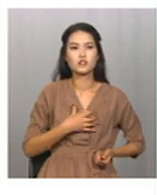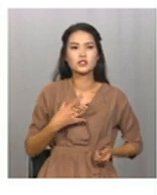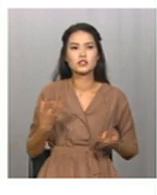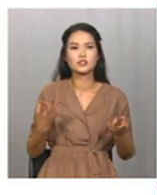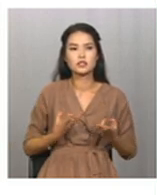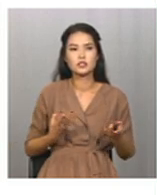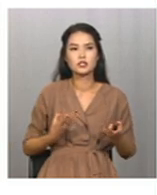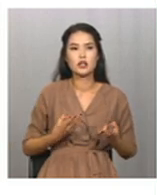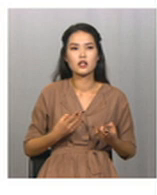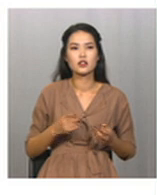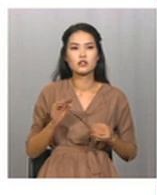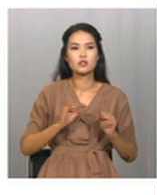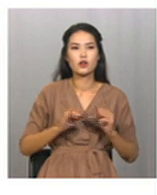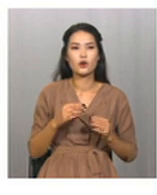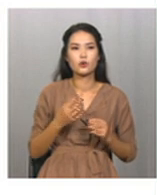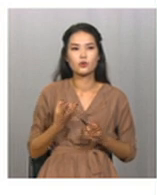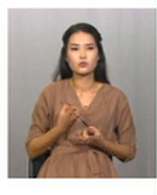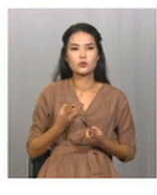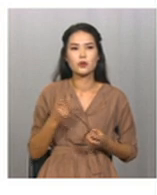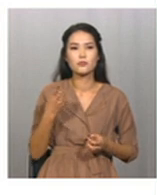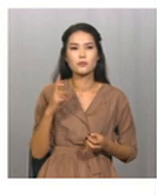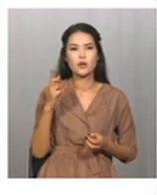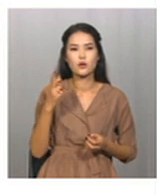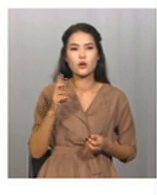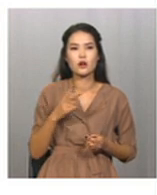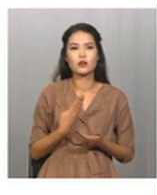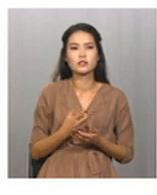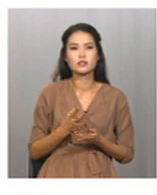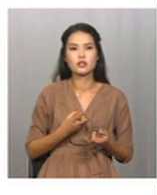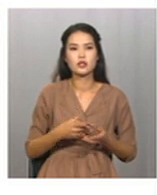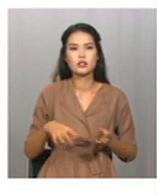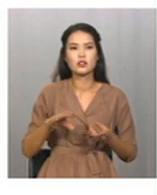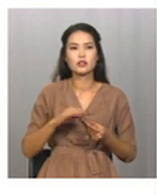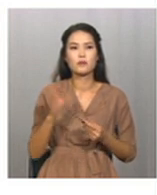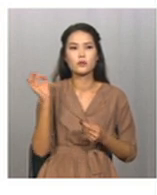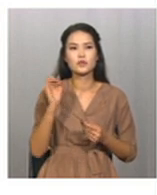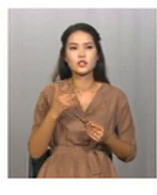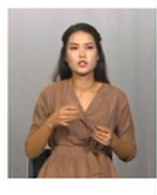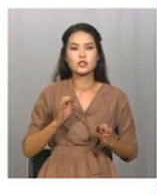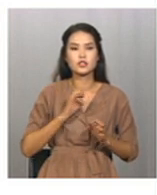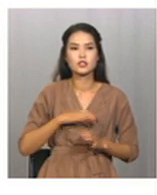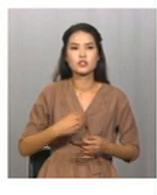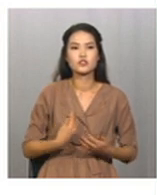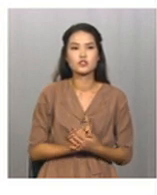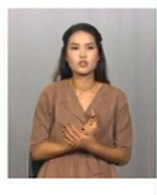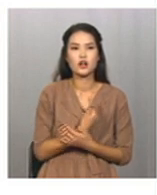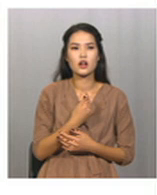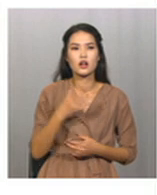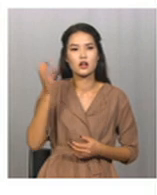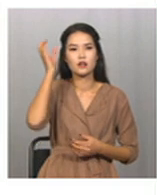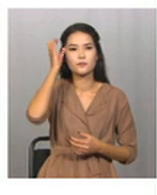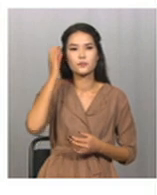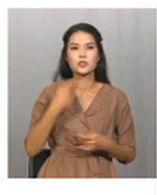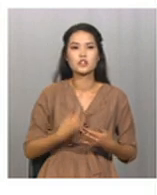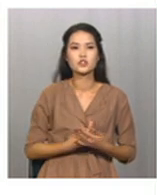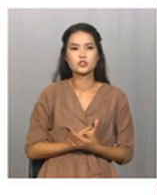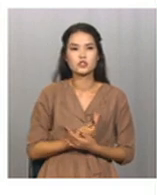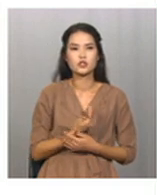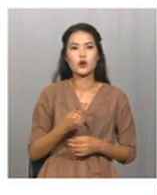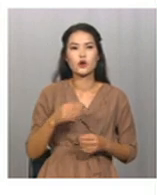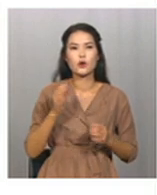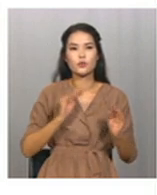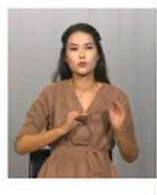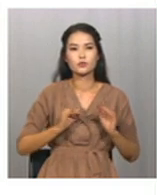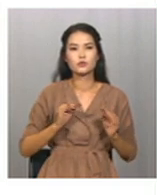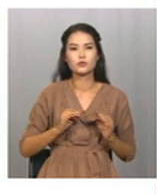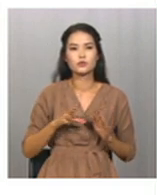қажетті заттар өндіру үшін биологиялық нысандар мен процестерге негізделген жаңа ғылымның және өндірістің